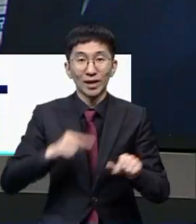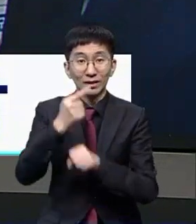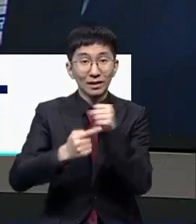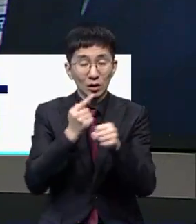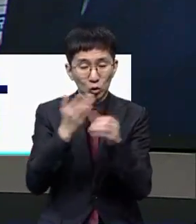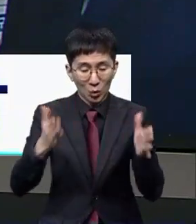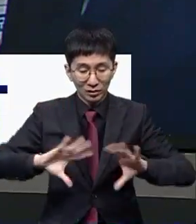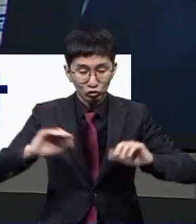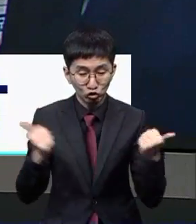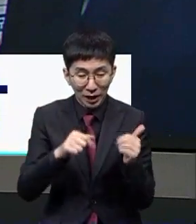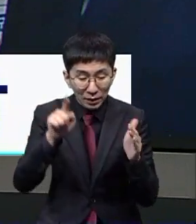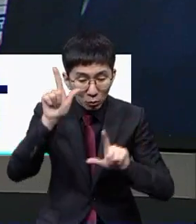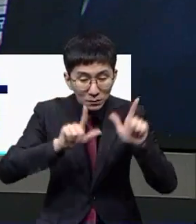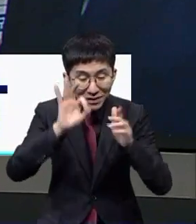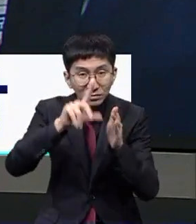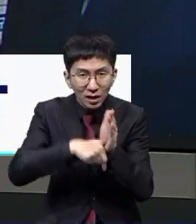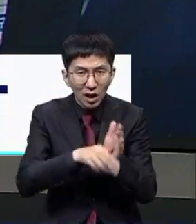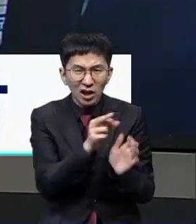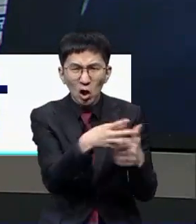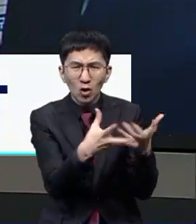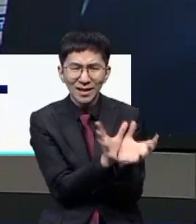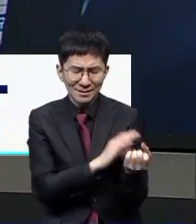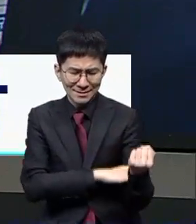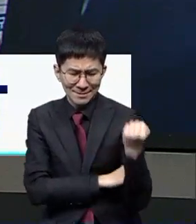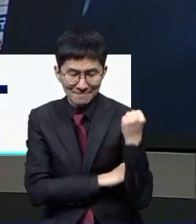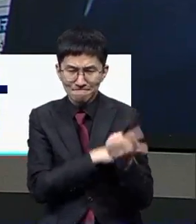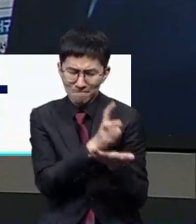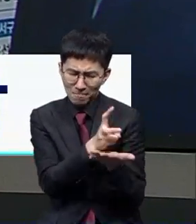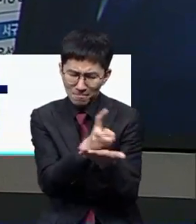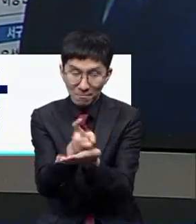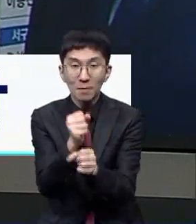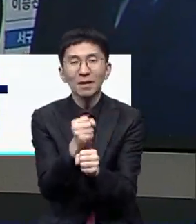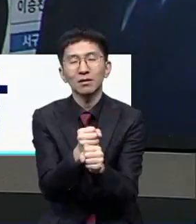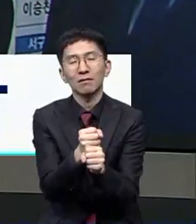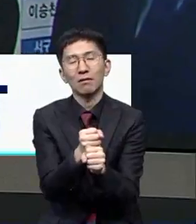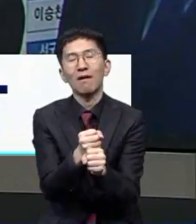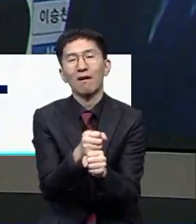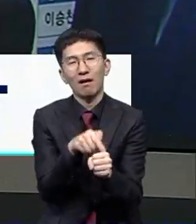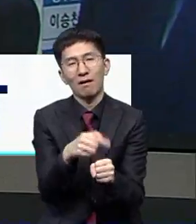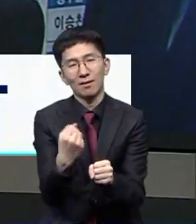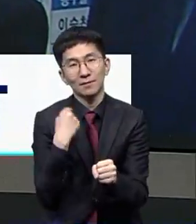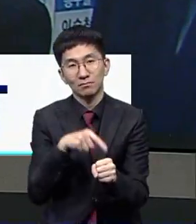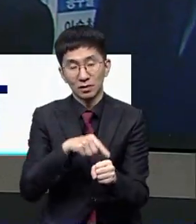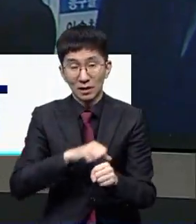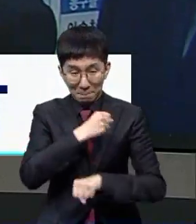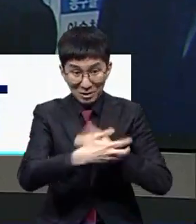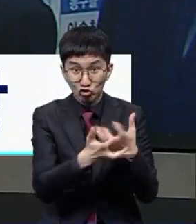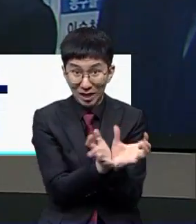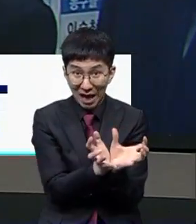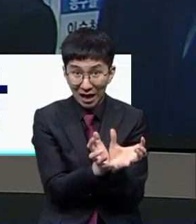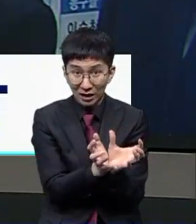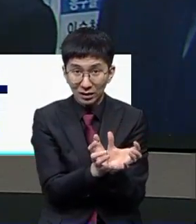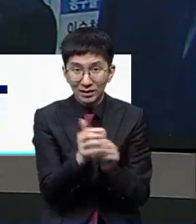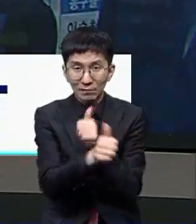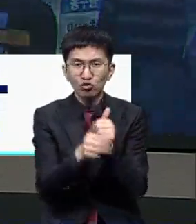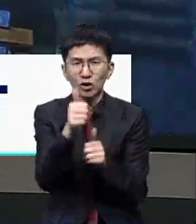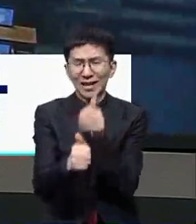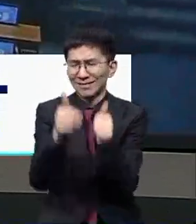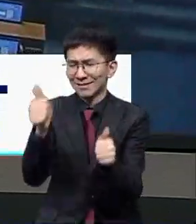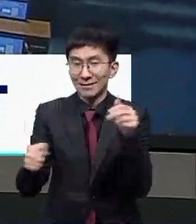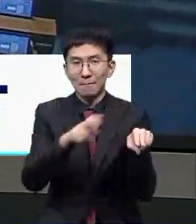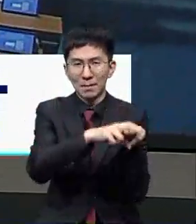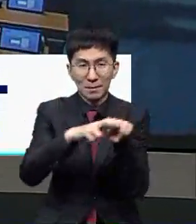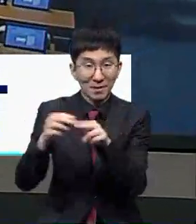올해 정치권에선 거대 여당의 입법 독주가 키워드로 꼽힙니다. 민주당은 전체 상임위원장 자리를 차지한 뒤